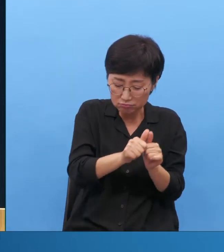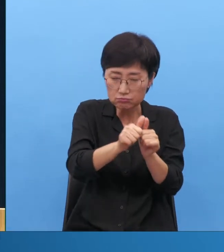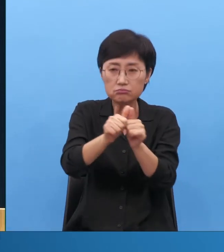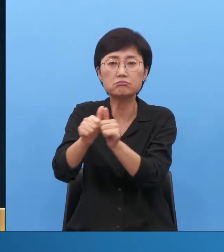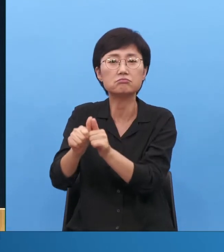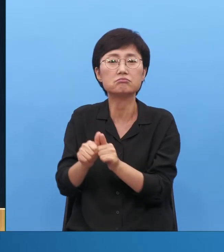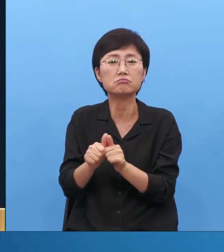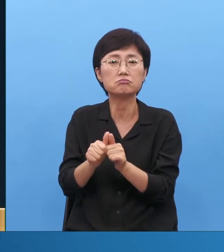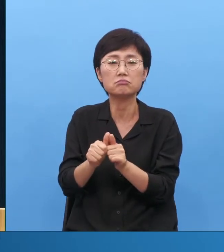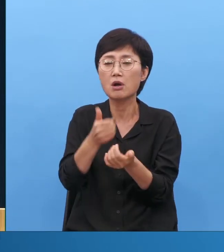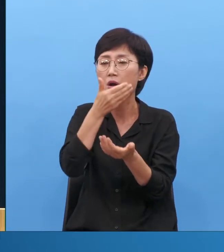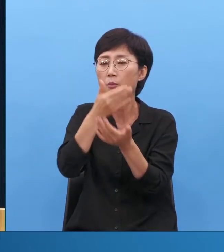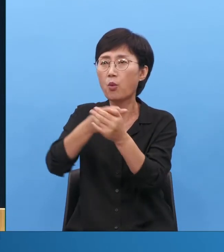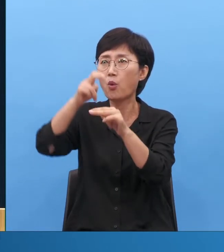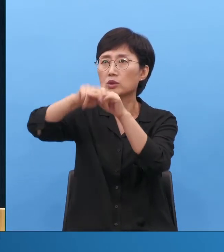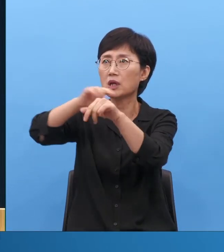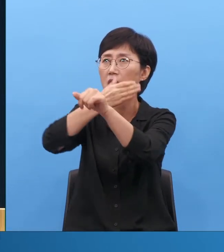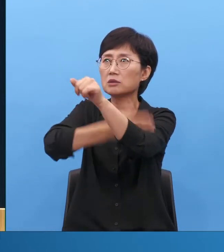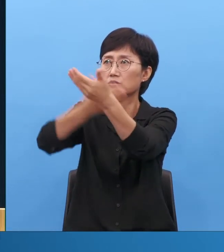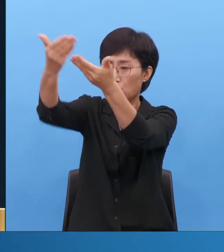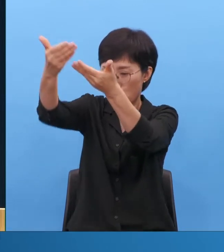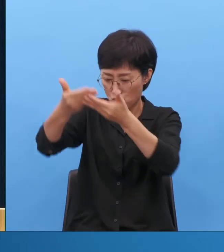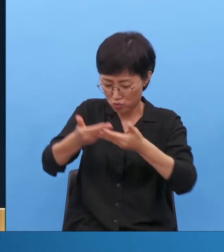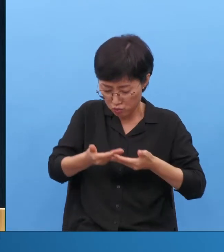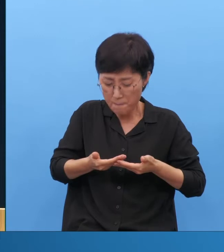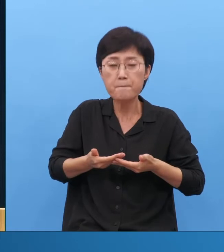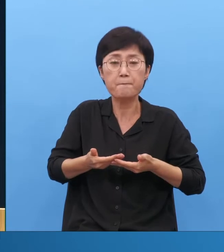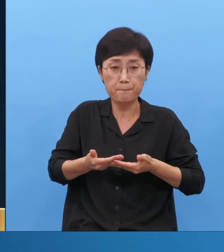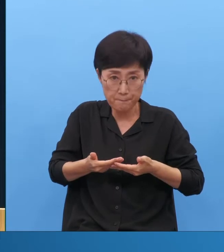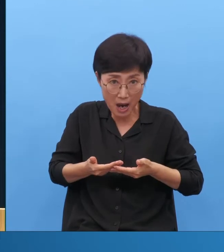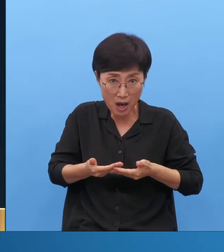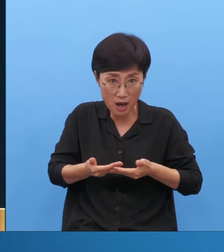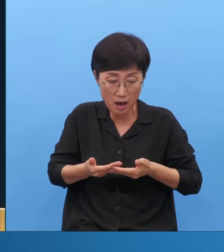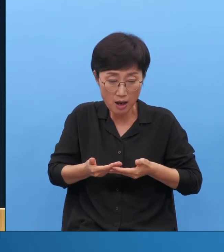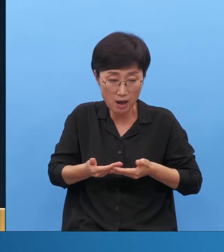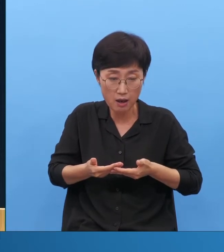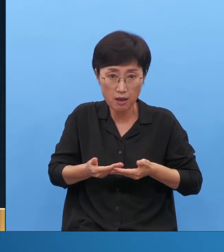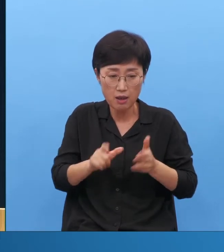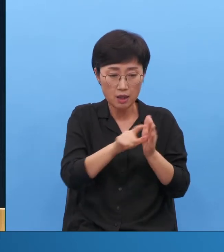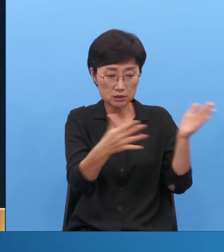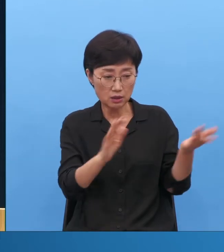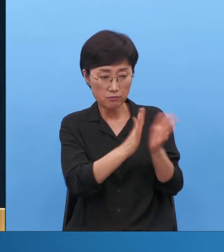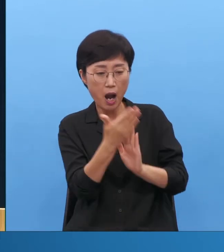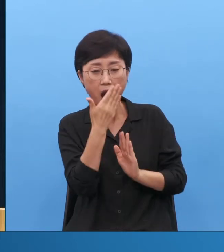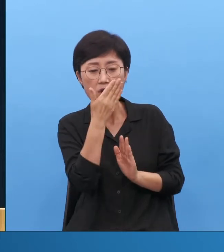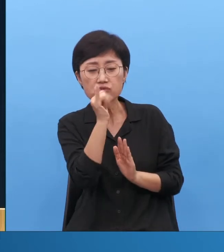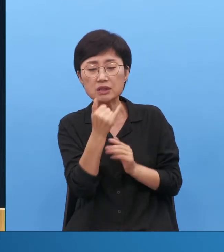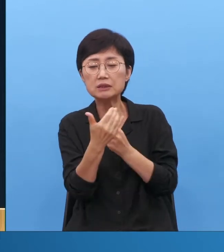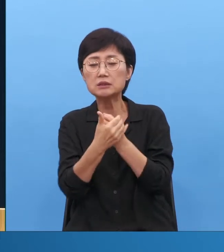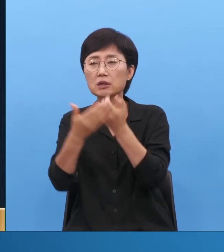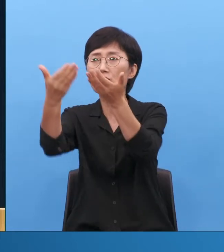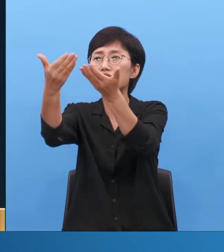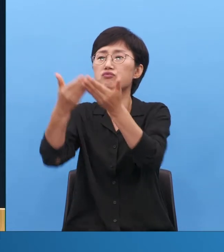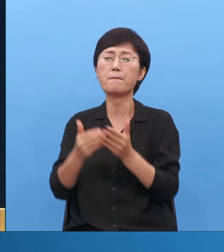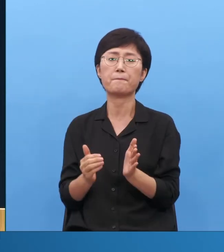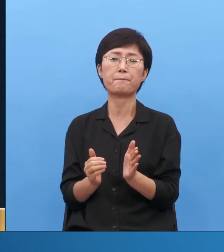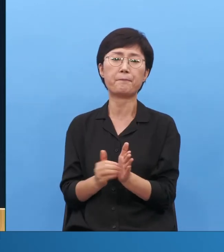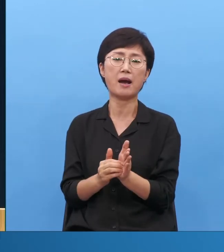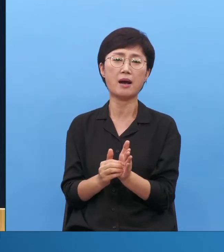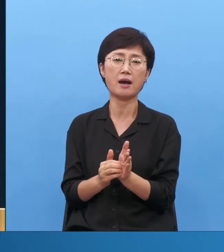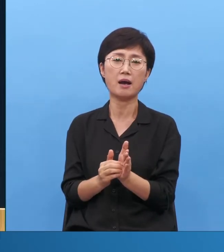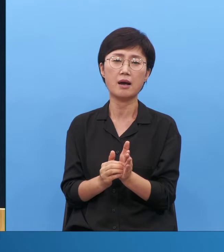임하고 시대 바꾸는 미션이 임하는 시간이란 말이에요. 그걸 누리라는 거예요. The triune God is with you. The heavenly blessings are upon you, and you have all